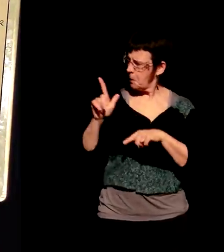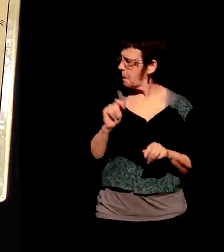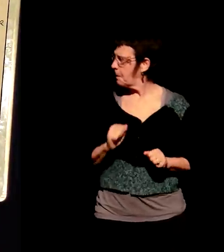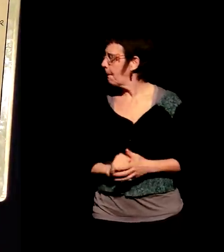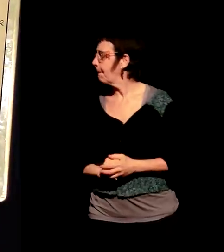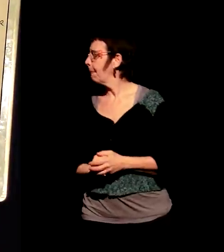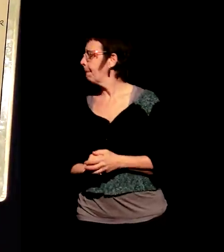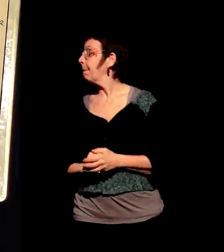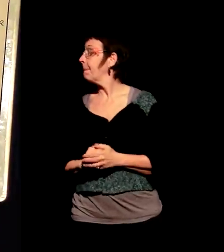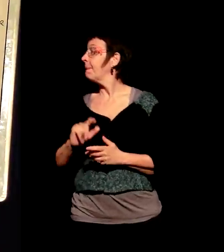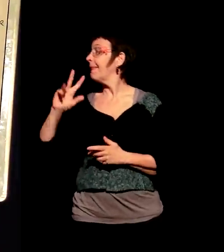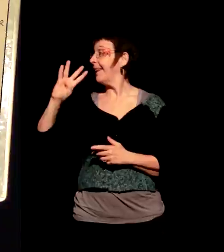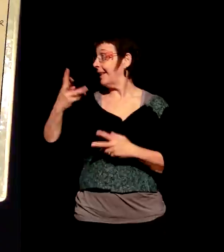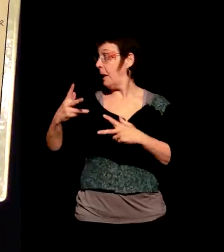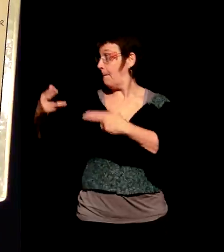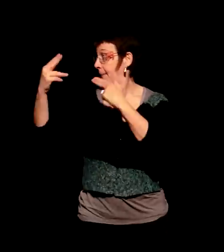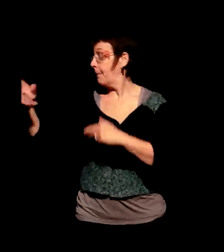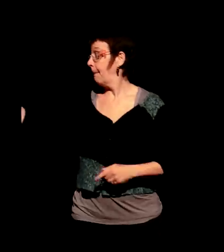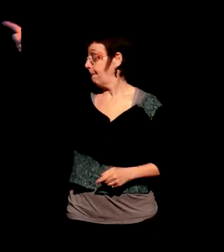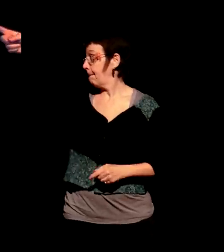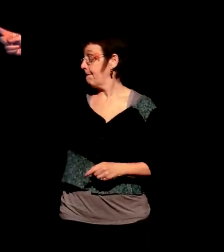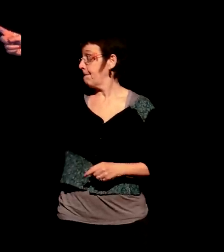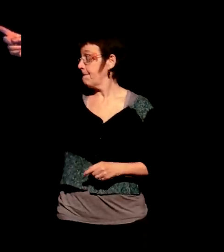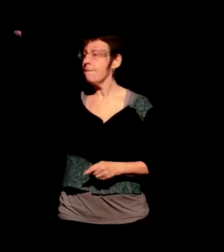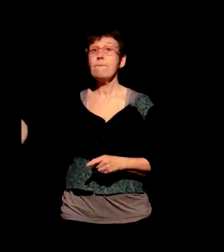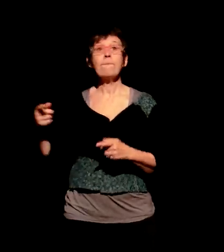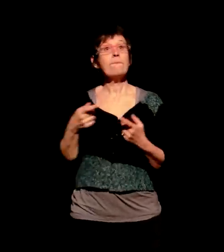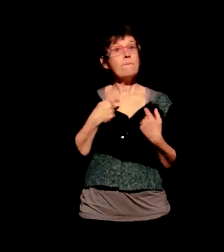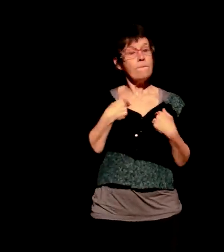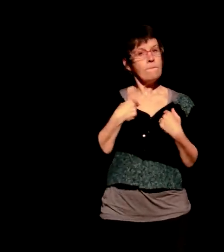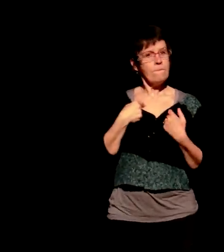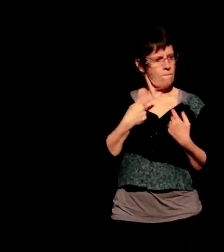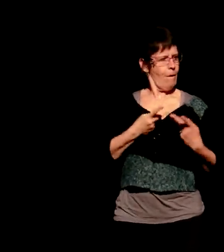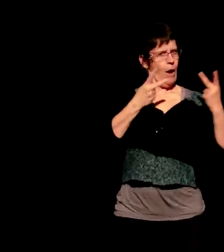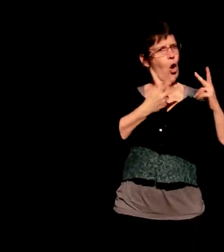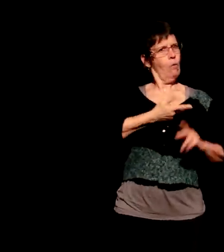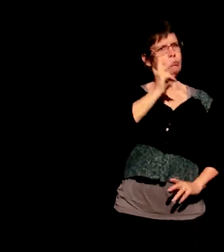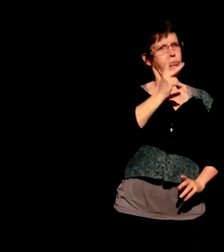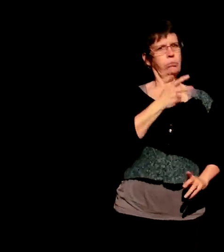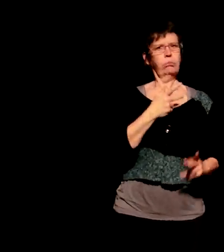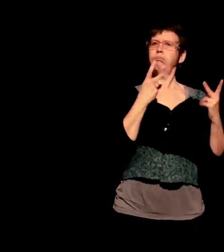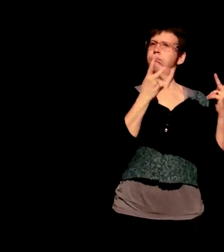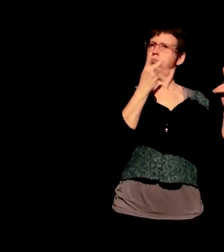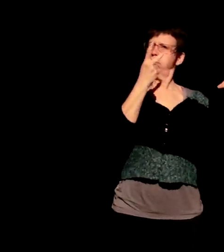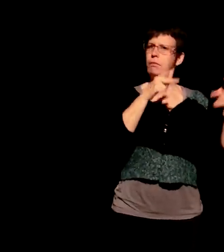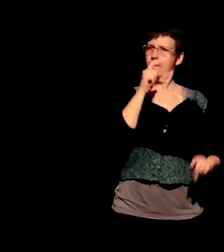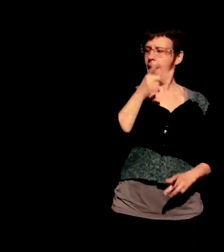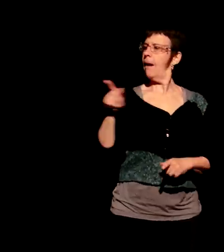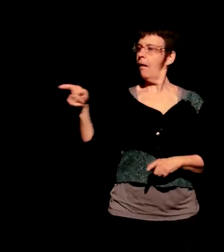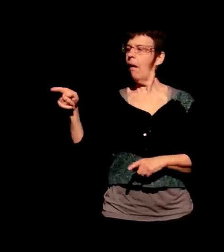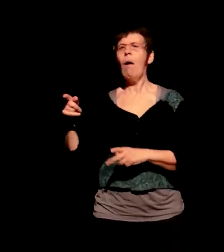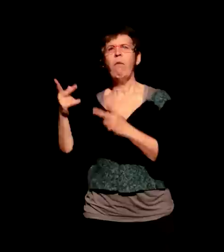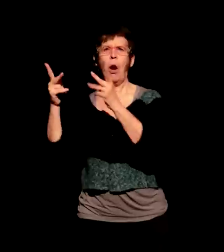péjorer, nous valons mieux qu'eux, ils valent moins bien que nous. Hein ouais, c'est vrai,